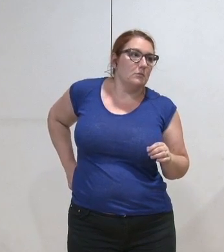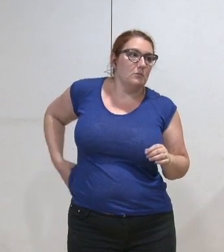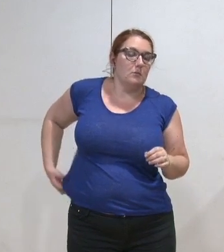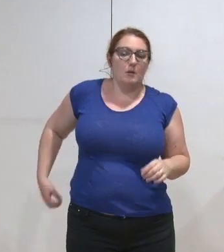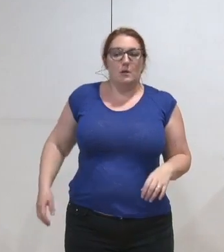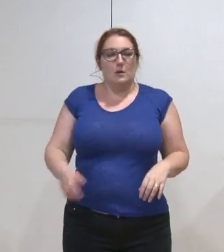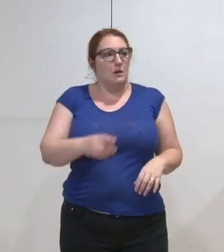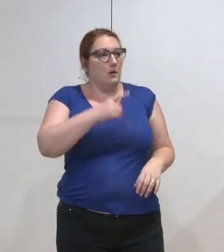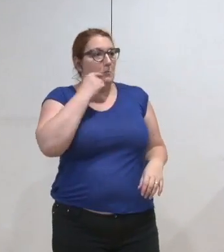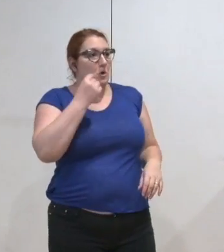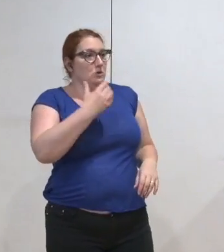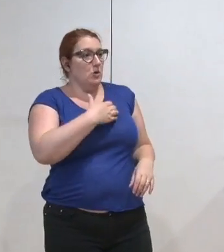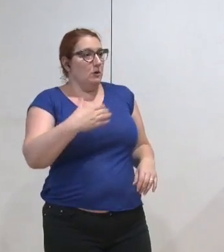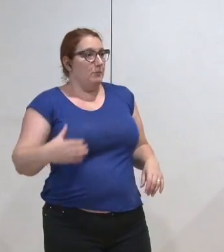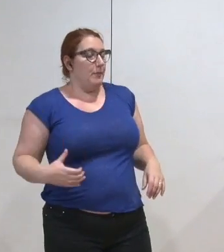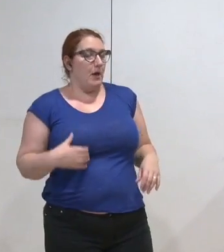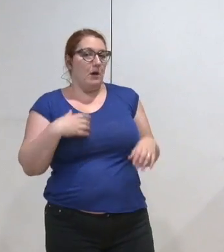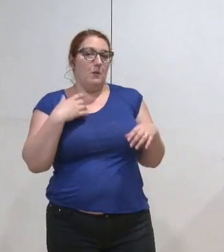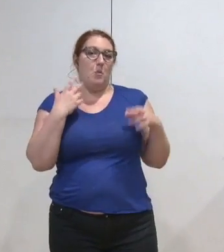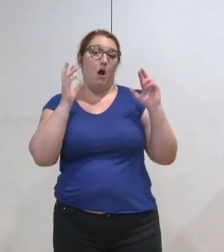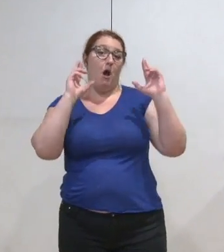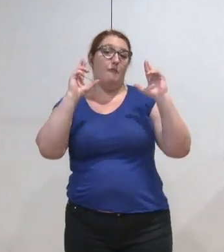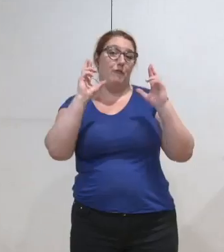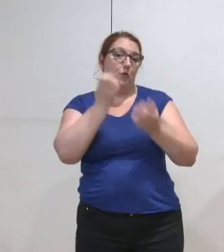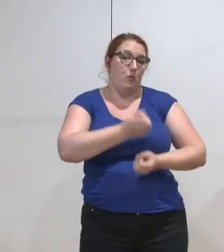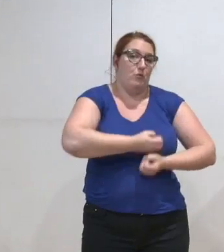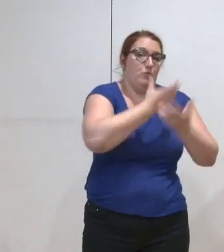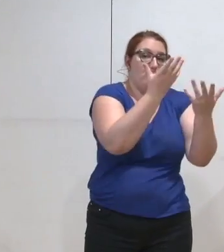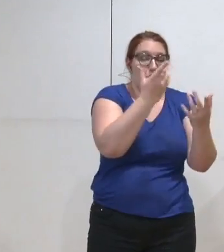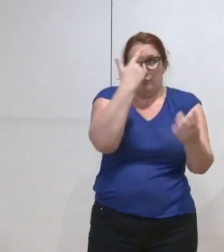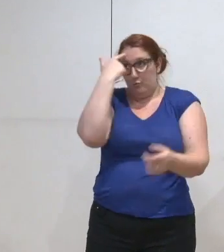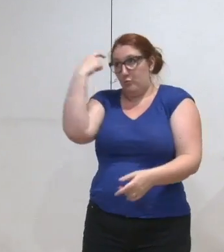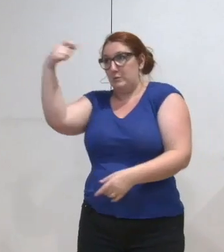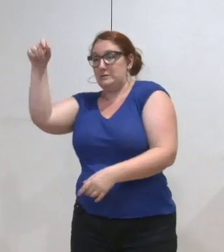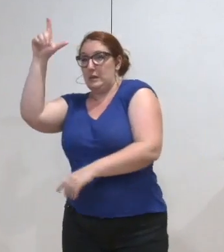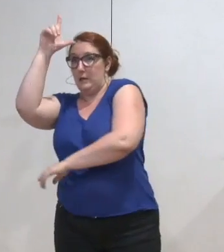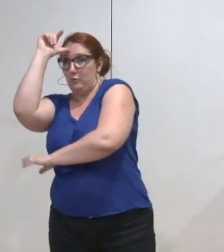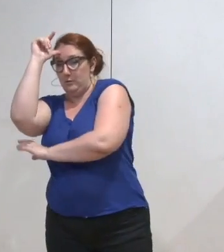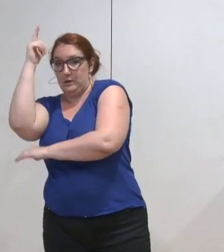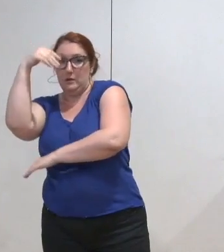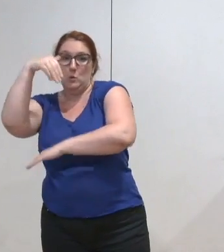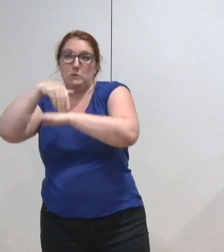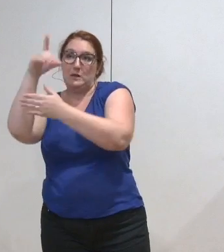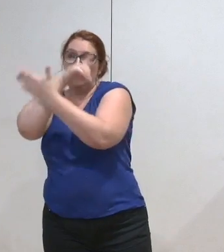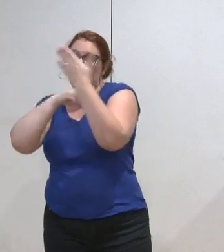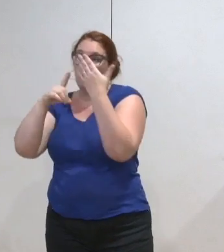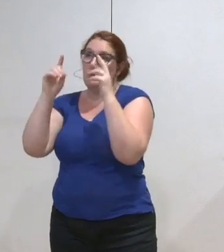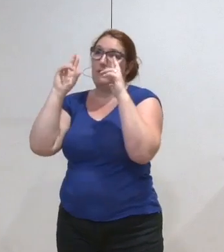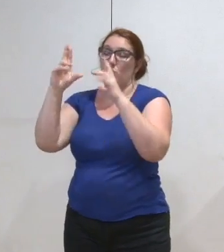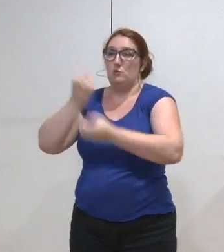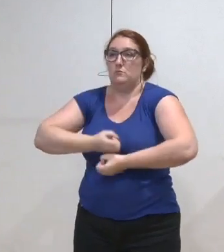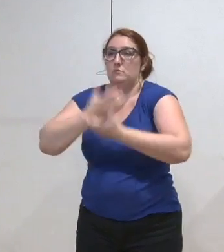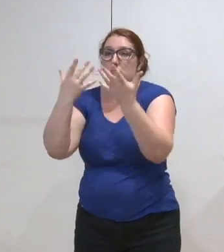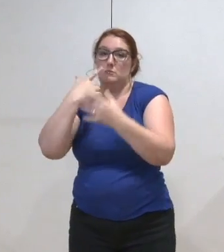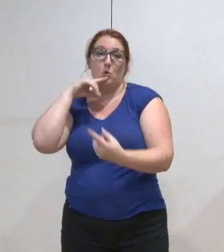président du conseil départemental pour que chacun assume ses compétences légales et